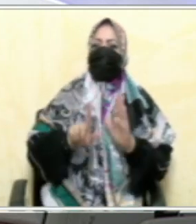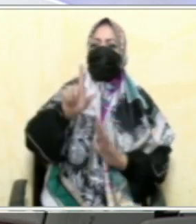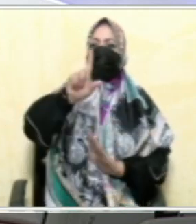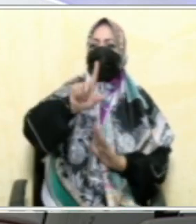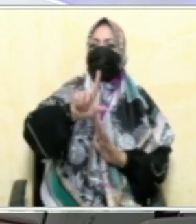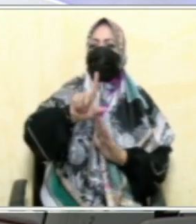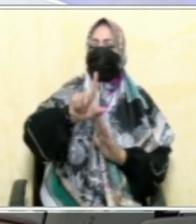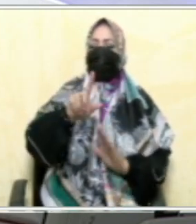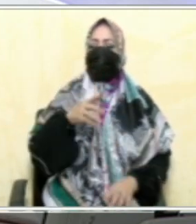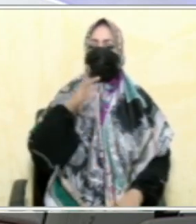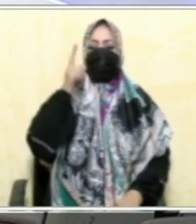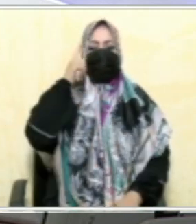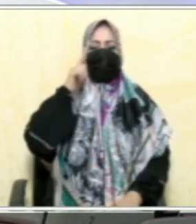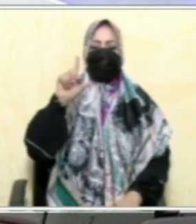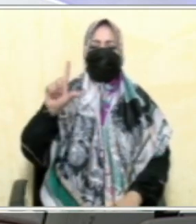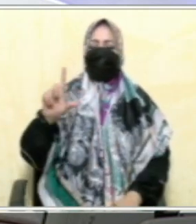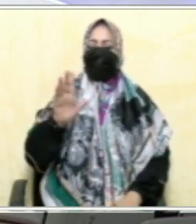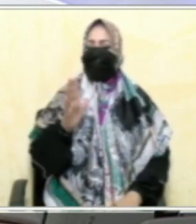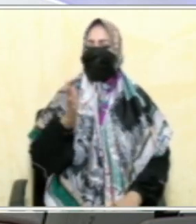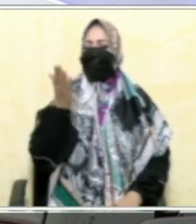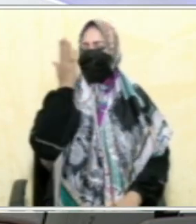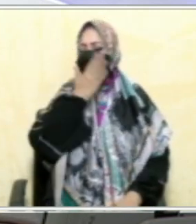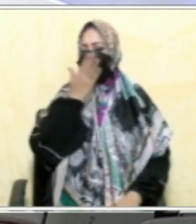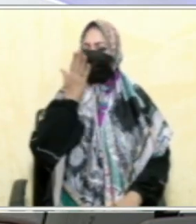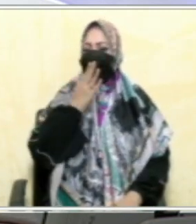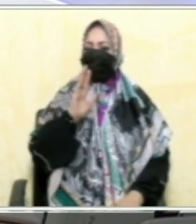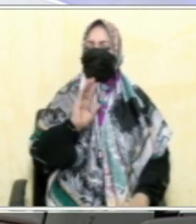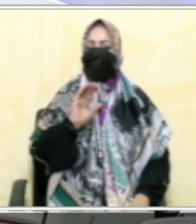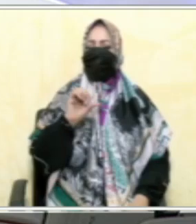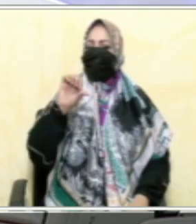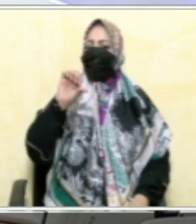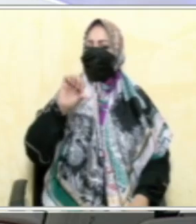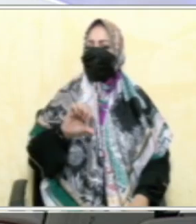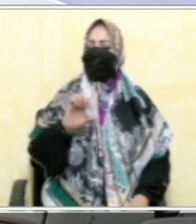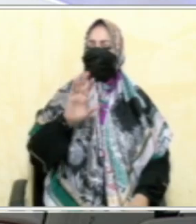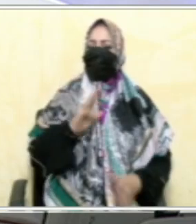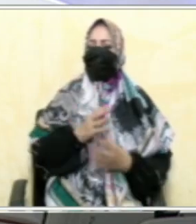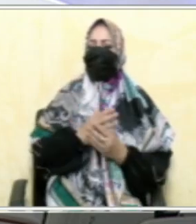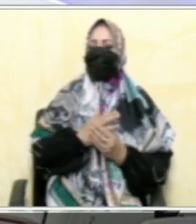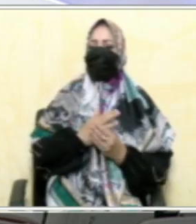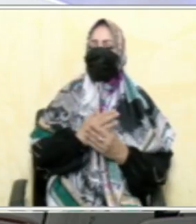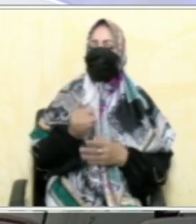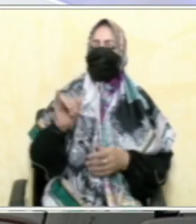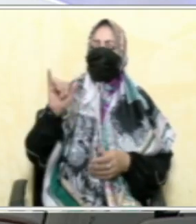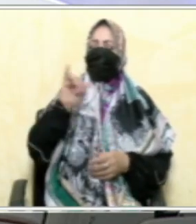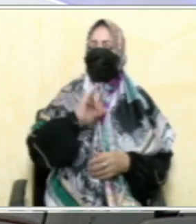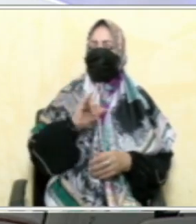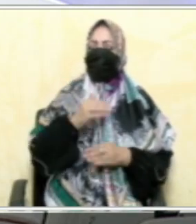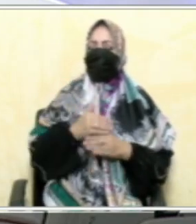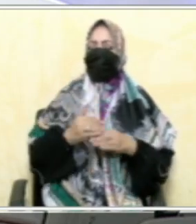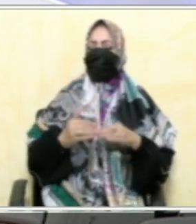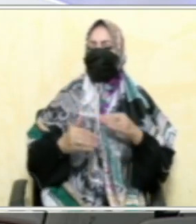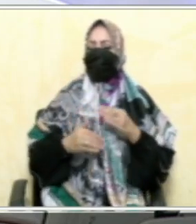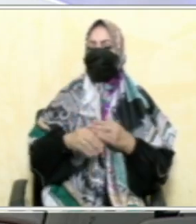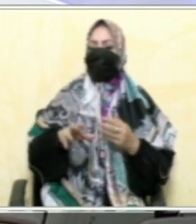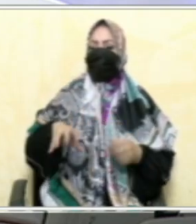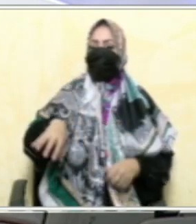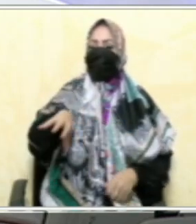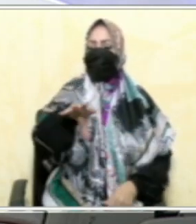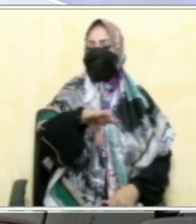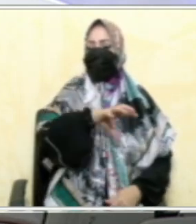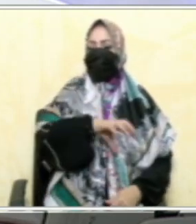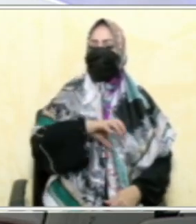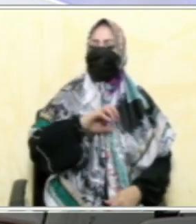عليه الدول، وإذا تقدم التعليم تتقدم الدول، وإذا ضعف التعليم وانهار